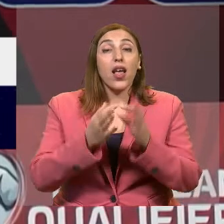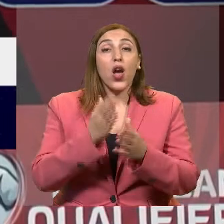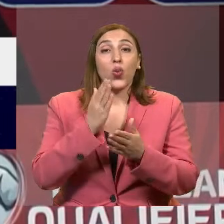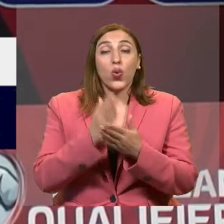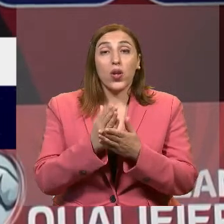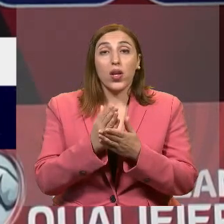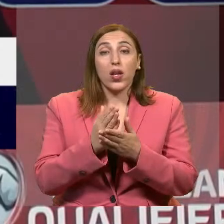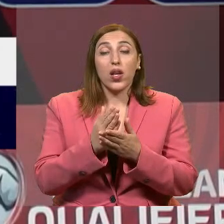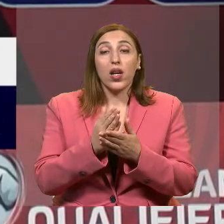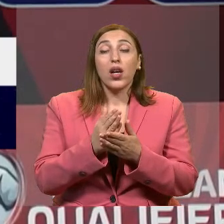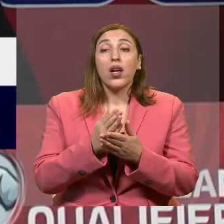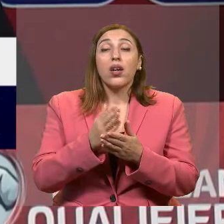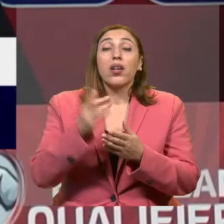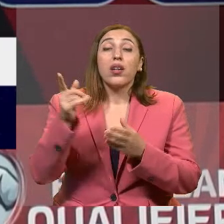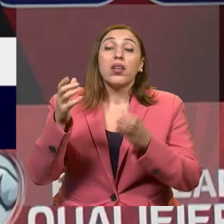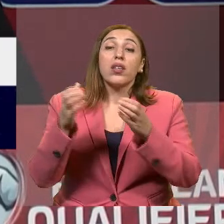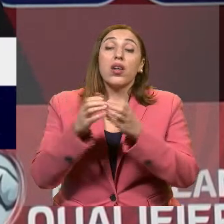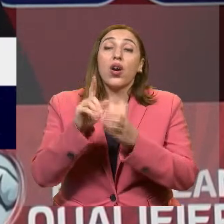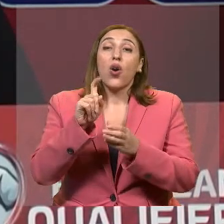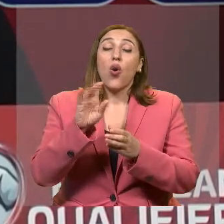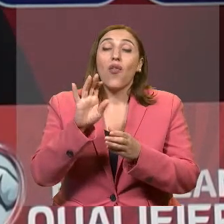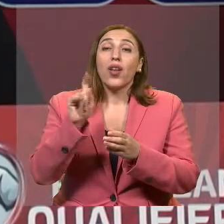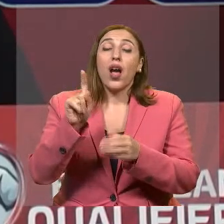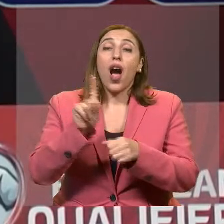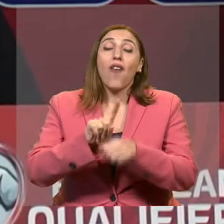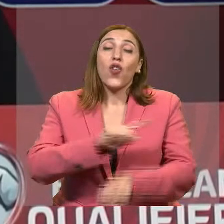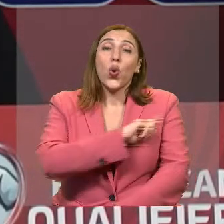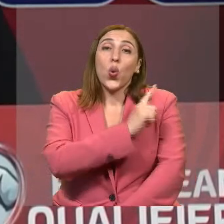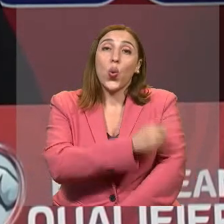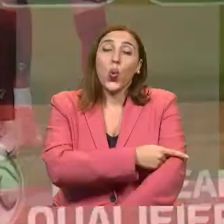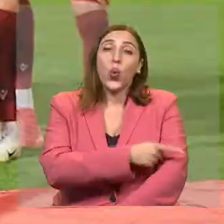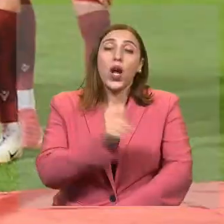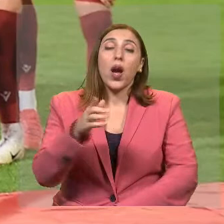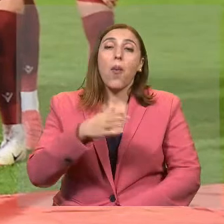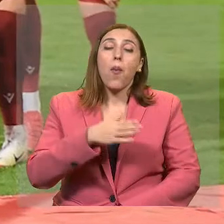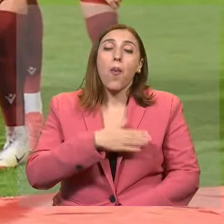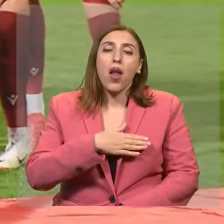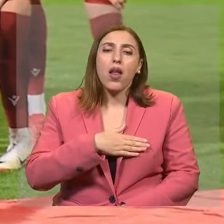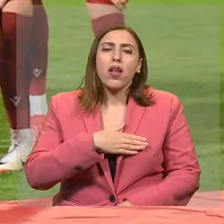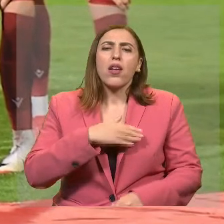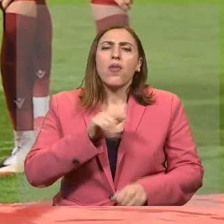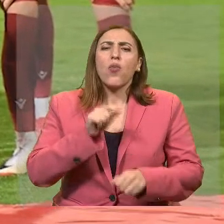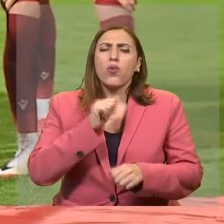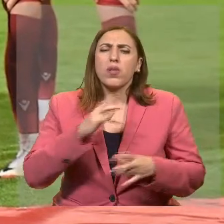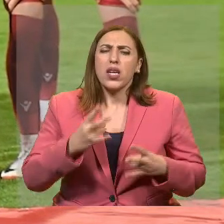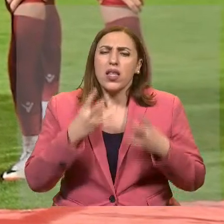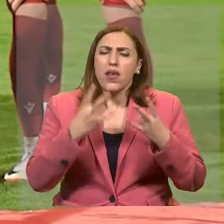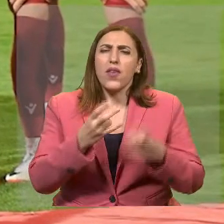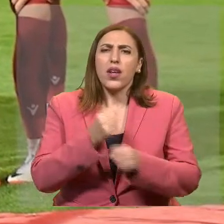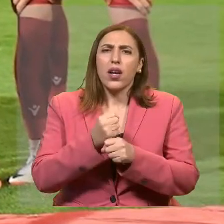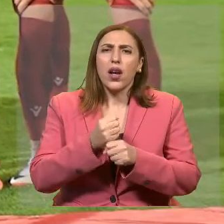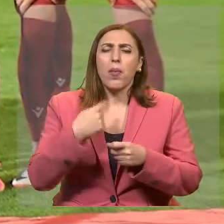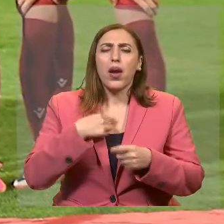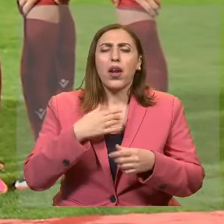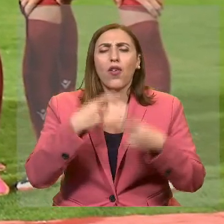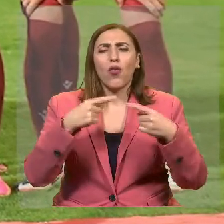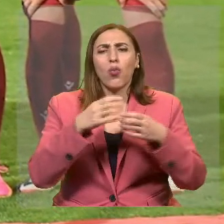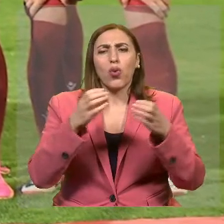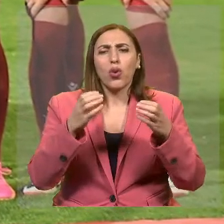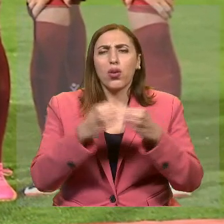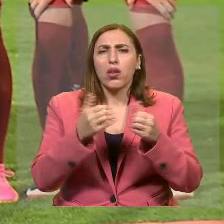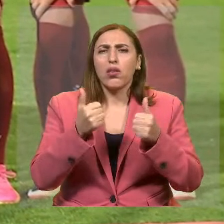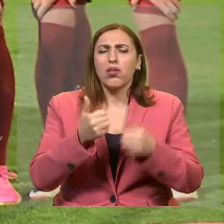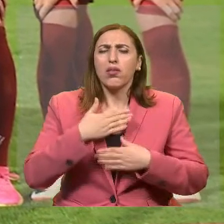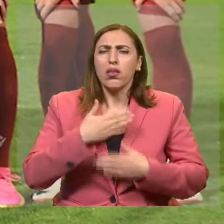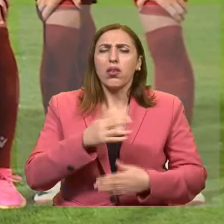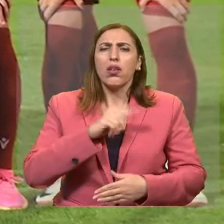նրանք պարզապես ավելի ուժեղ էին։ Գնավորությամբ ու աննախադեպ նվիրումով էինք փորձում։ Տղաներն ամեն ինչ անում էին, նրանցից դժգոհություն